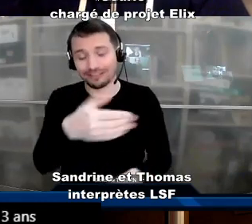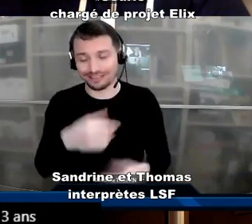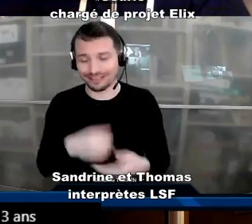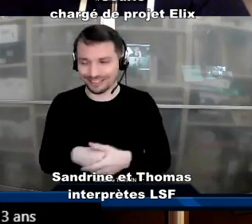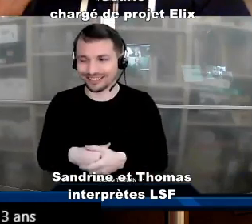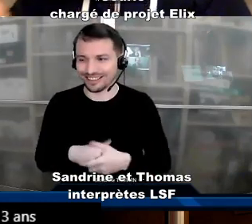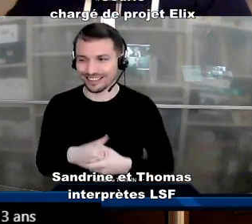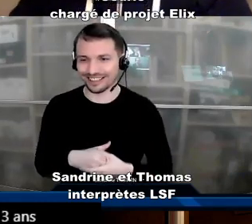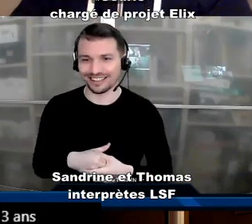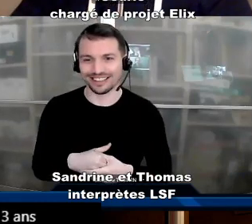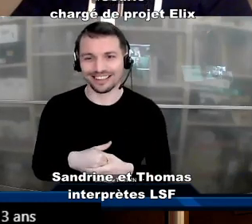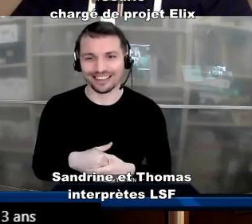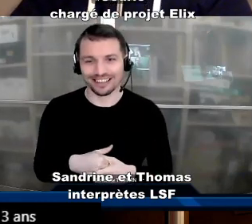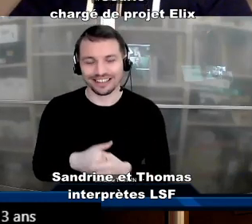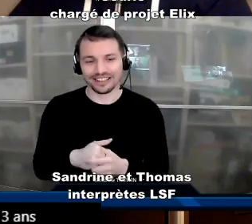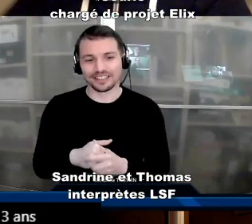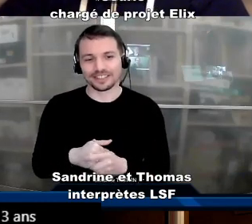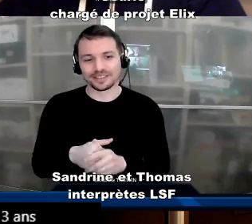Mais